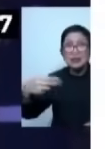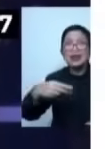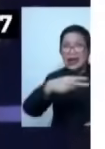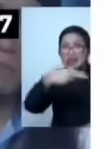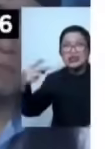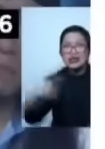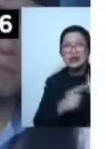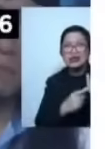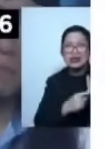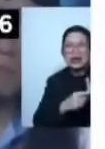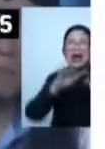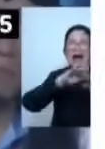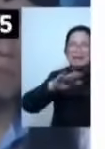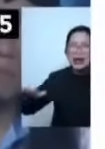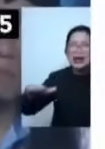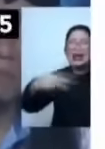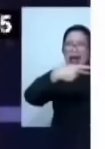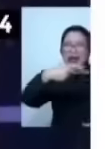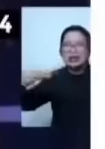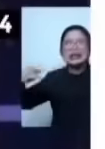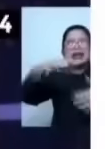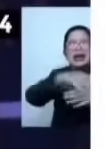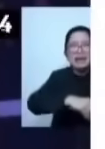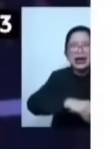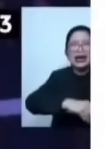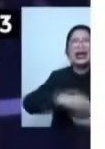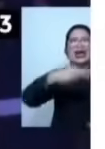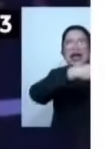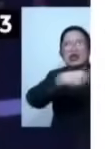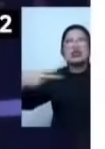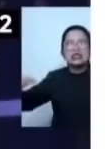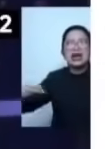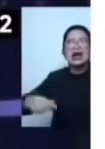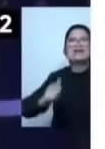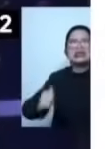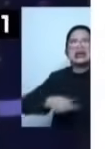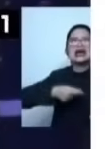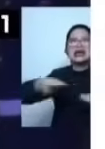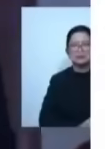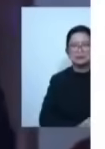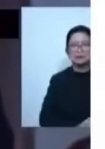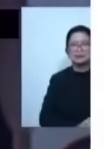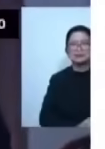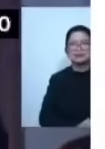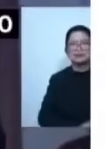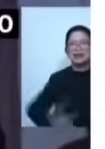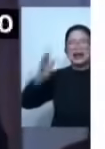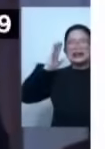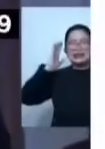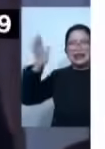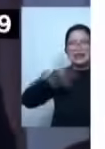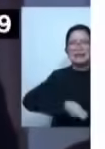mungkin semua Orang beranggapan bahwa Oh ini berat untuk kita dan serangannya luar biasa justru kalau